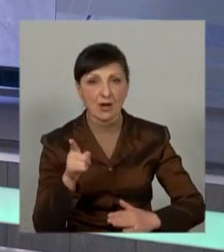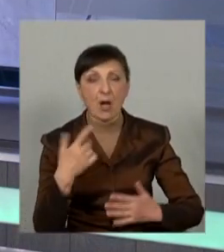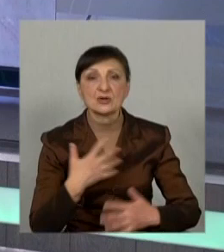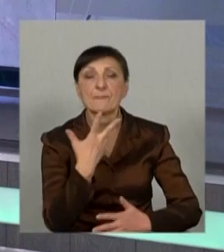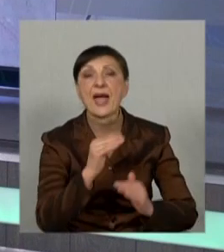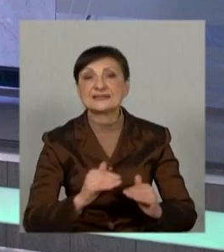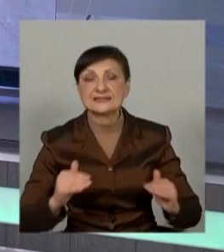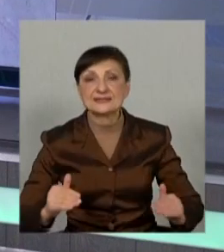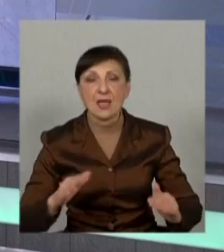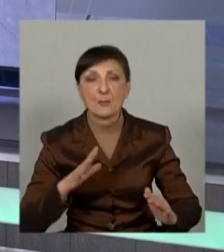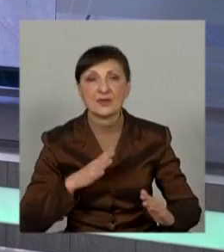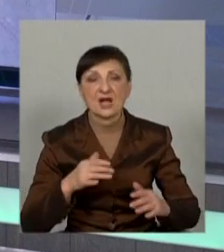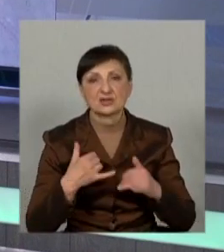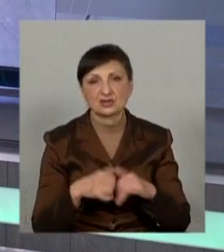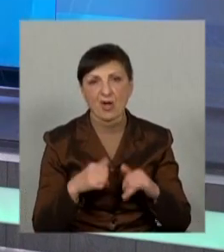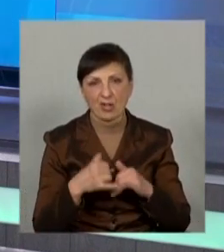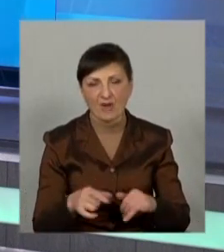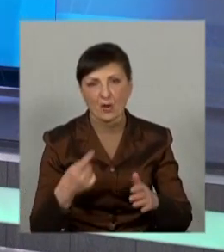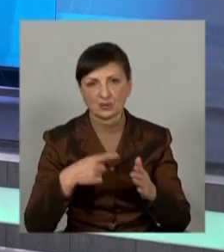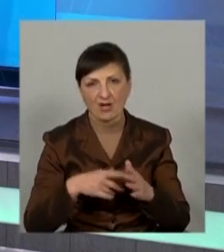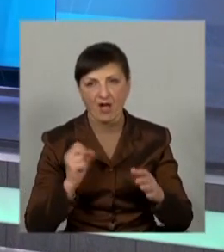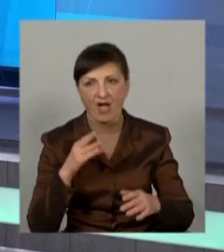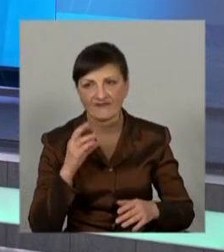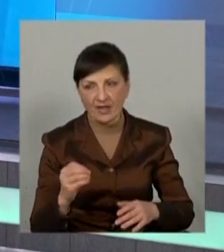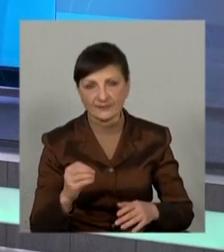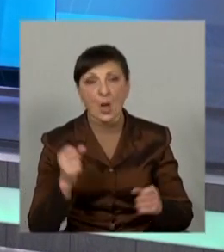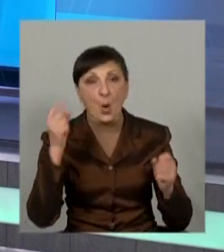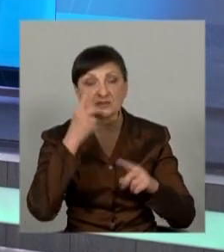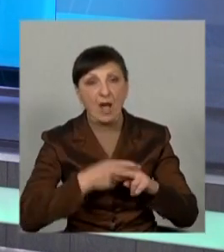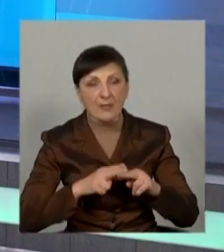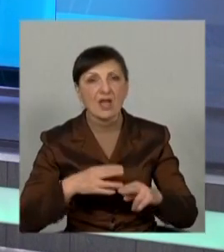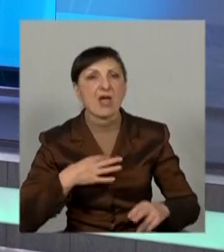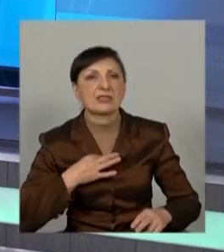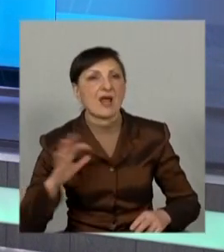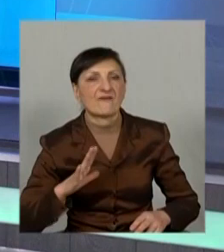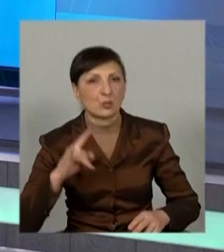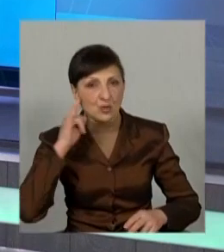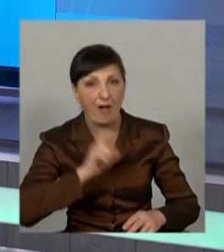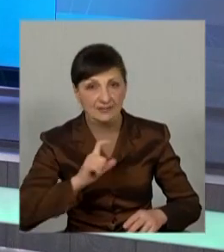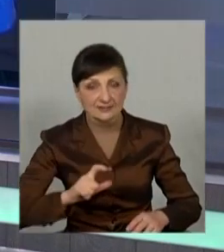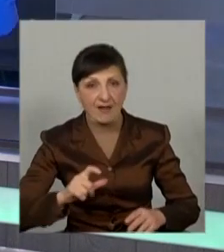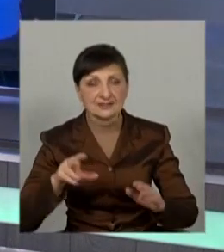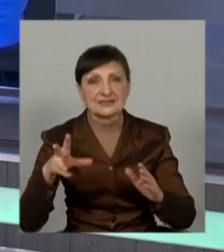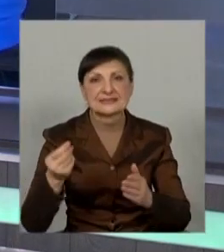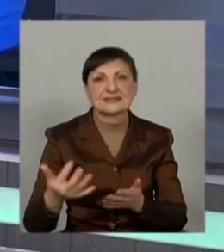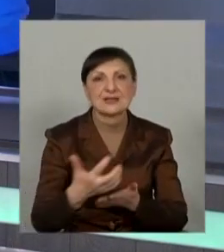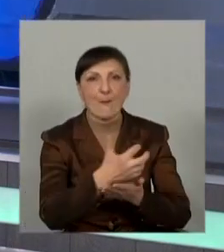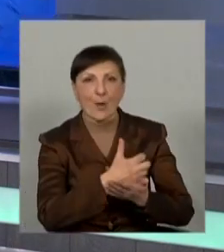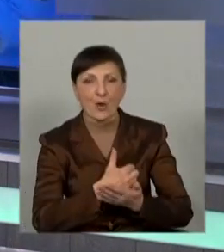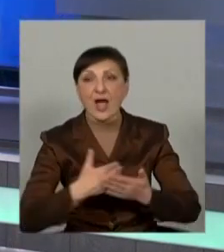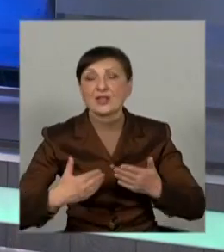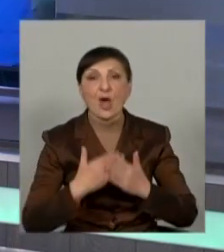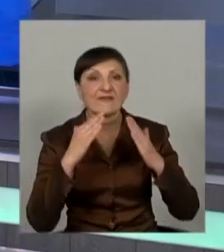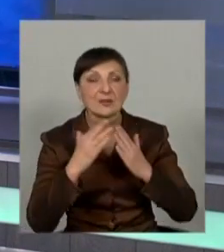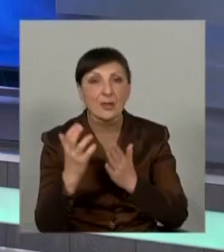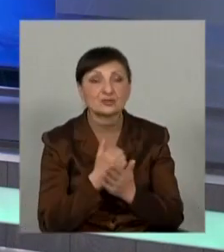5 детьми ютилась в столовой одного из городских кафе. Узнав об этом, неравнодушные казахстанцы организовали сборы. С новоселами